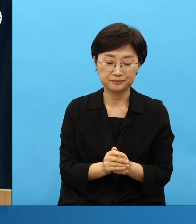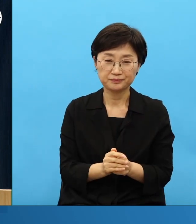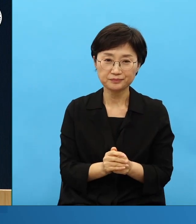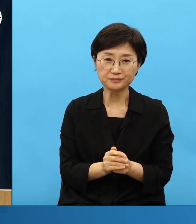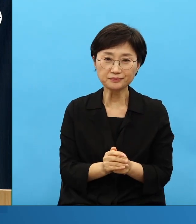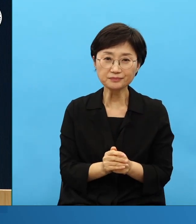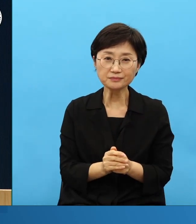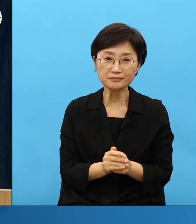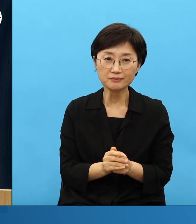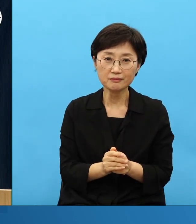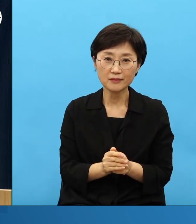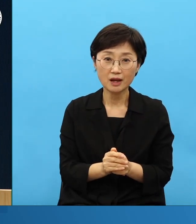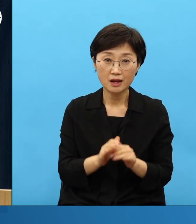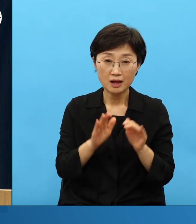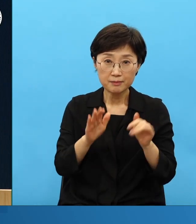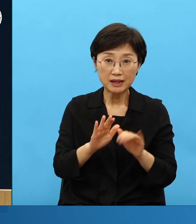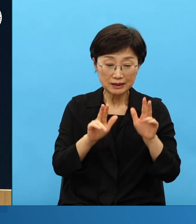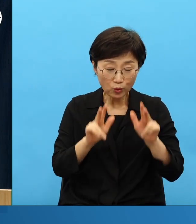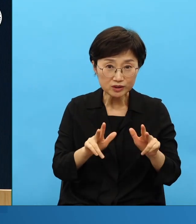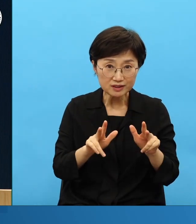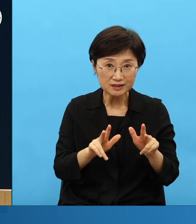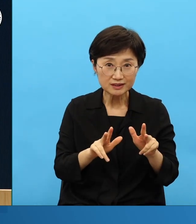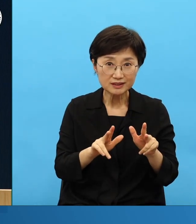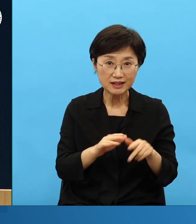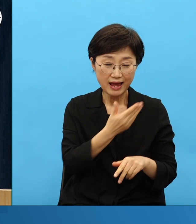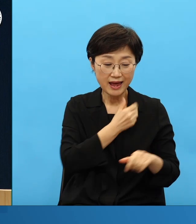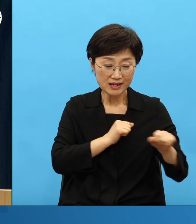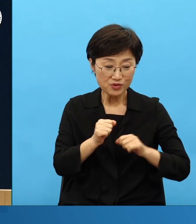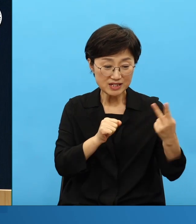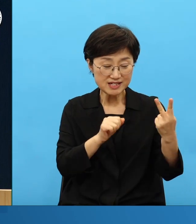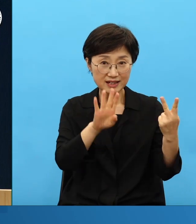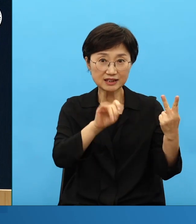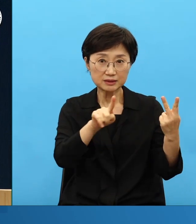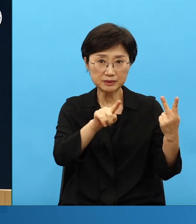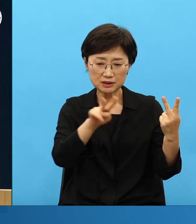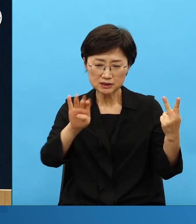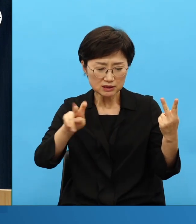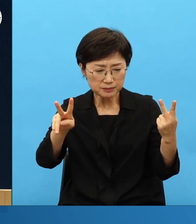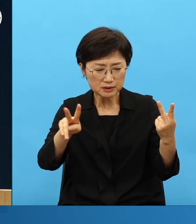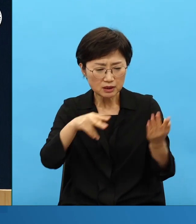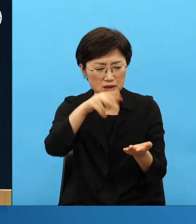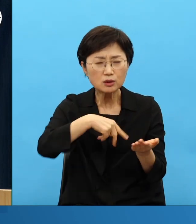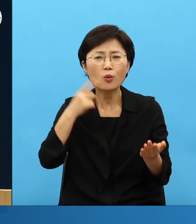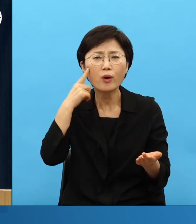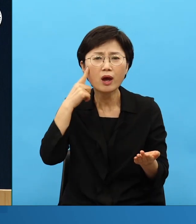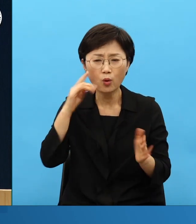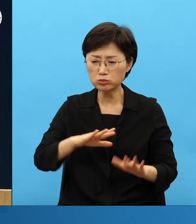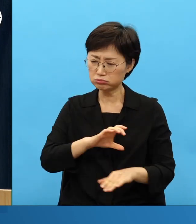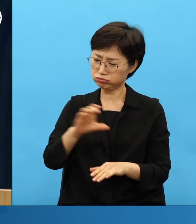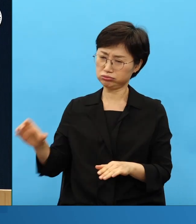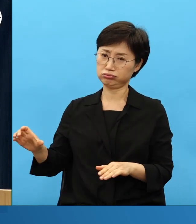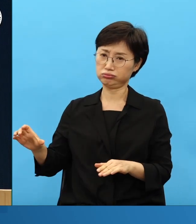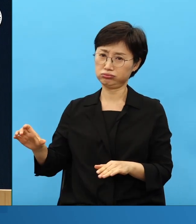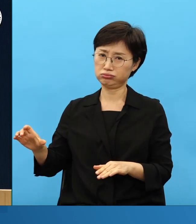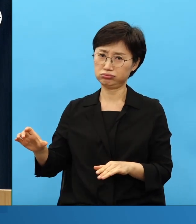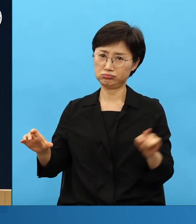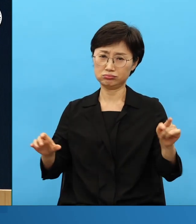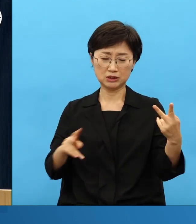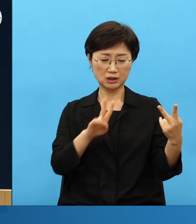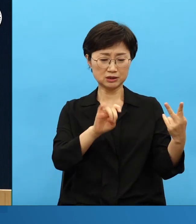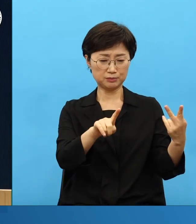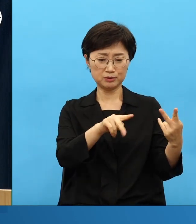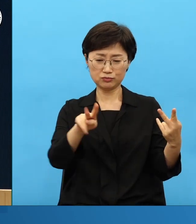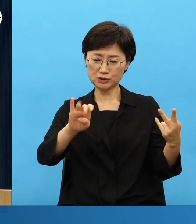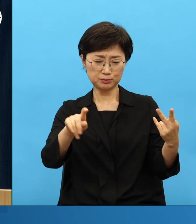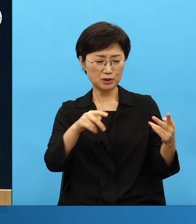one example of that. 왜 이 본문 읽었나 싶지만은요. 아닙니다. And you might wonder why it is that we read this 사도행전 passage today. 42절에 떡을 떼며 It